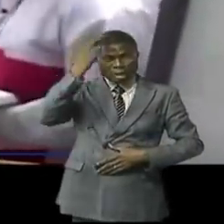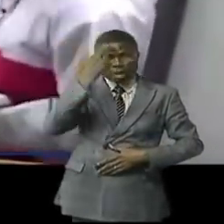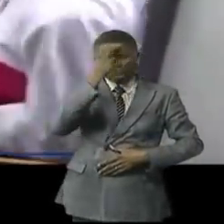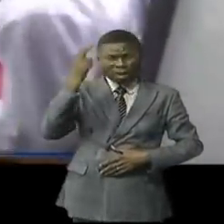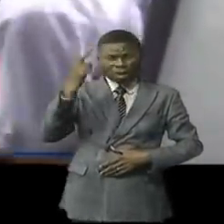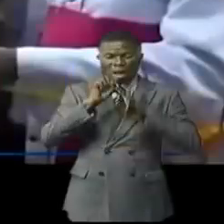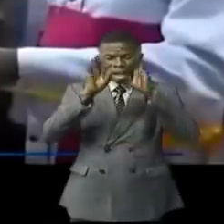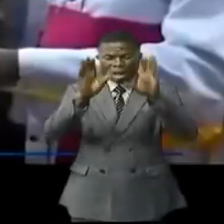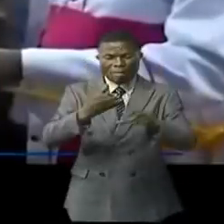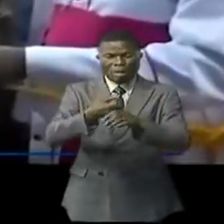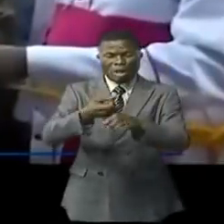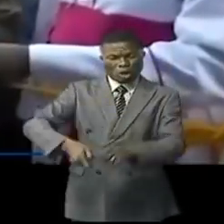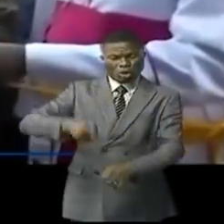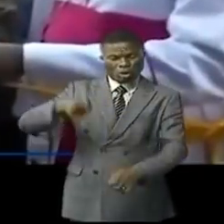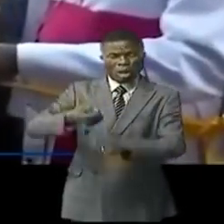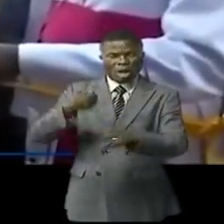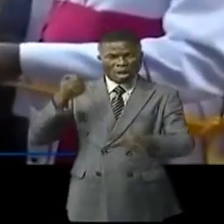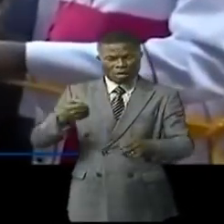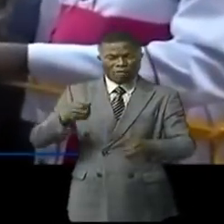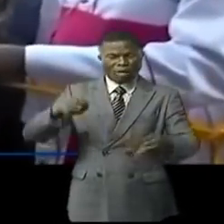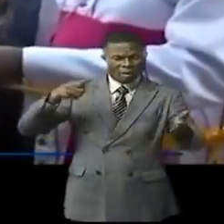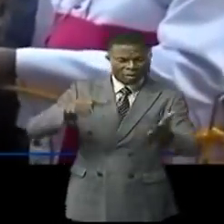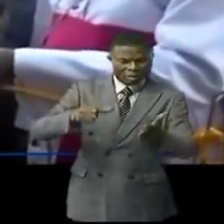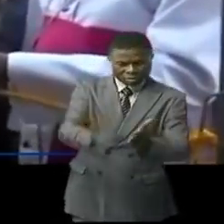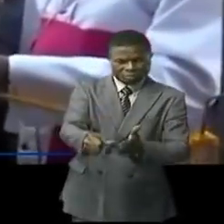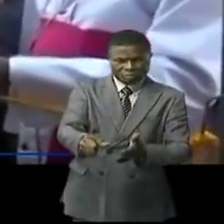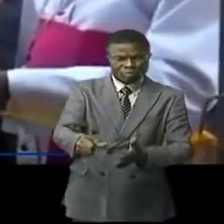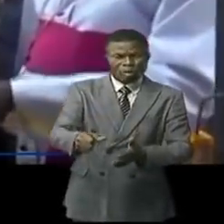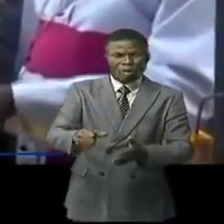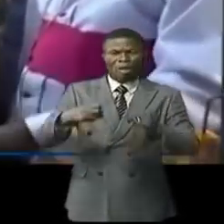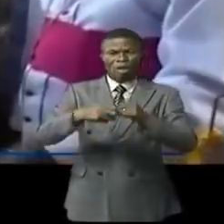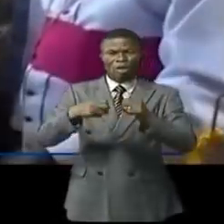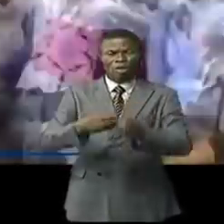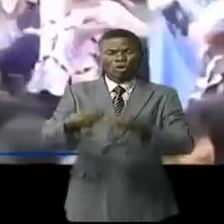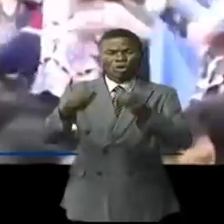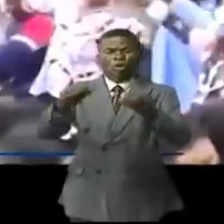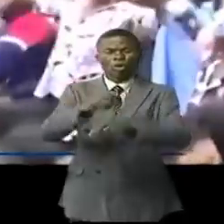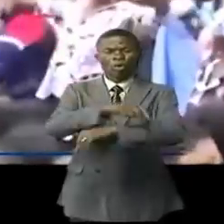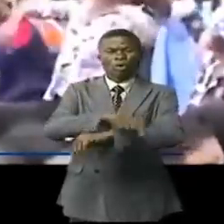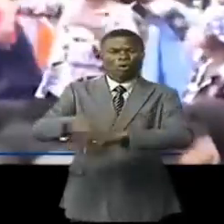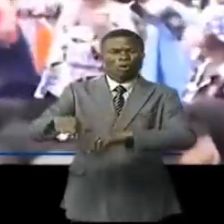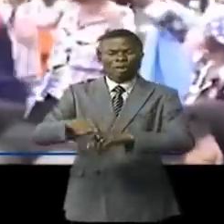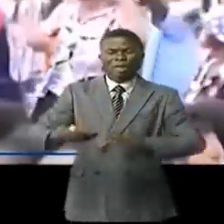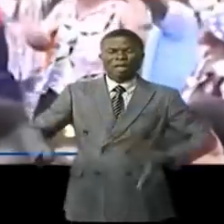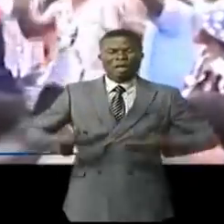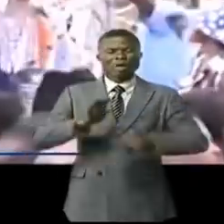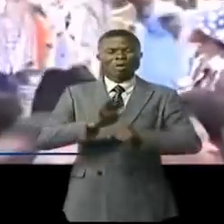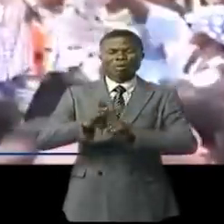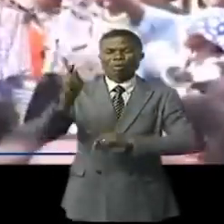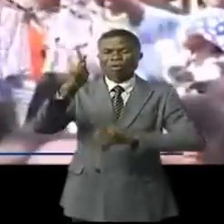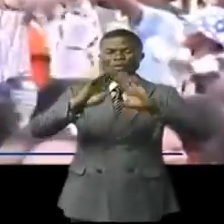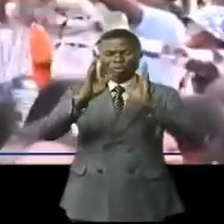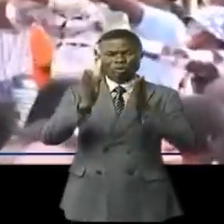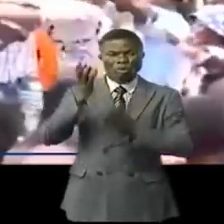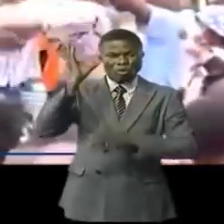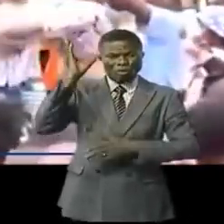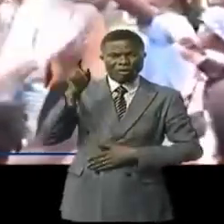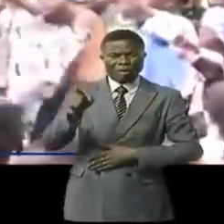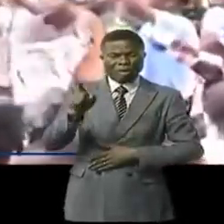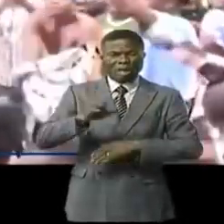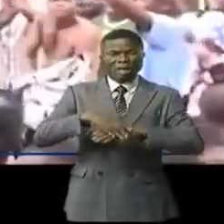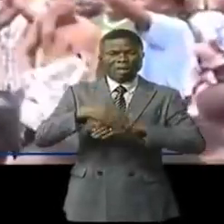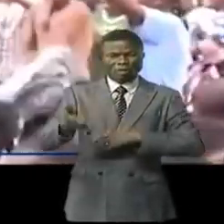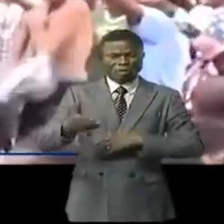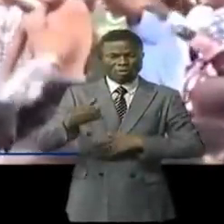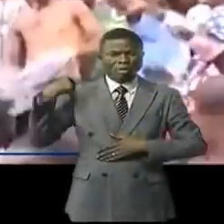avant que Jacques Ablakatwe ne coupe le ruban symbolique et ne mette en service la cabine au grand bonheur des habitants de Kasamba. Par la suite,